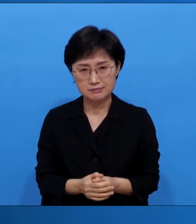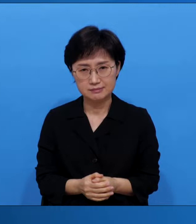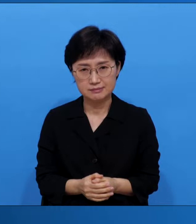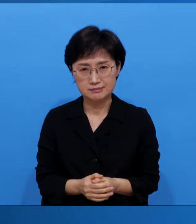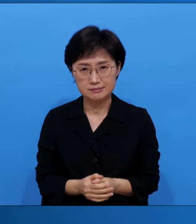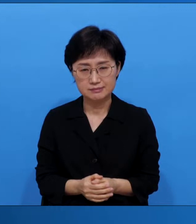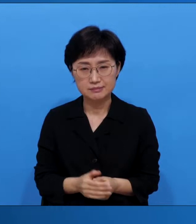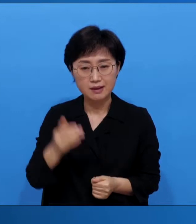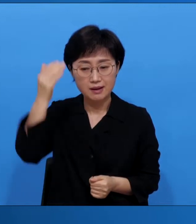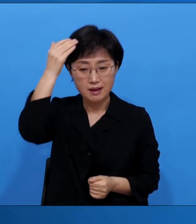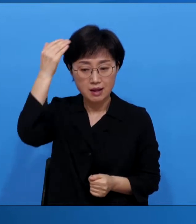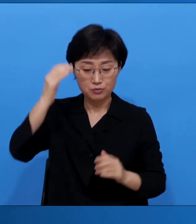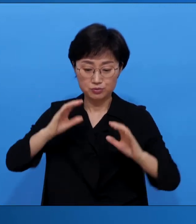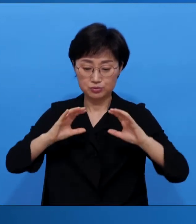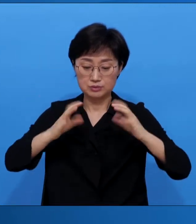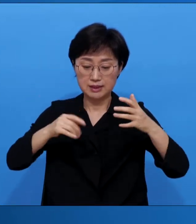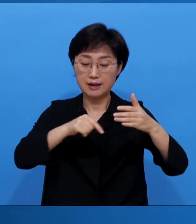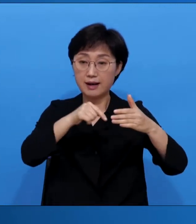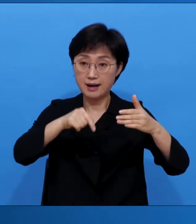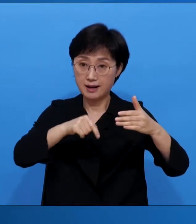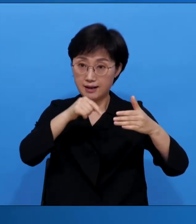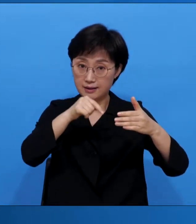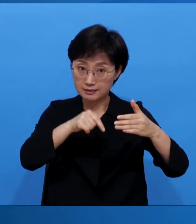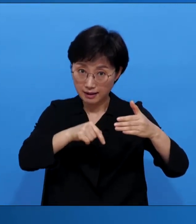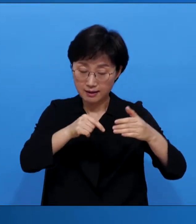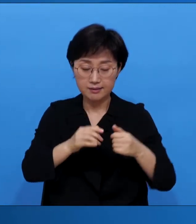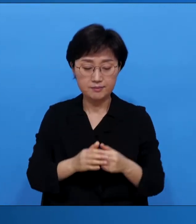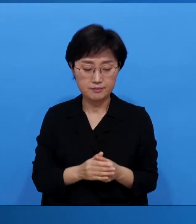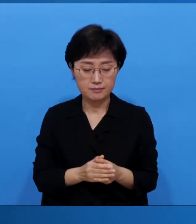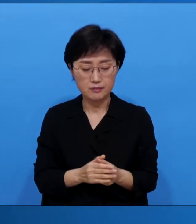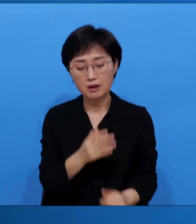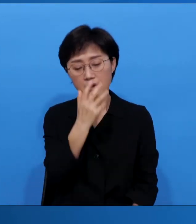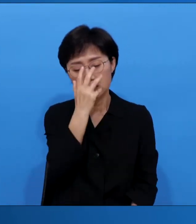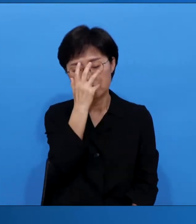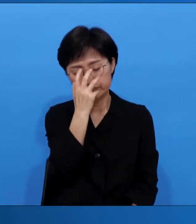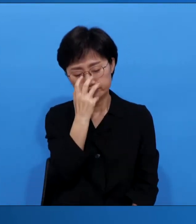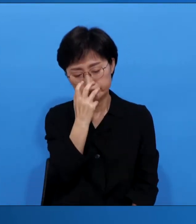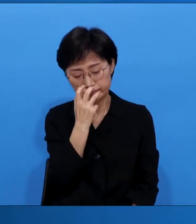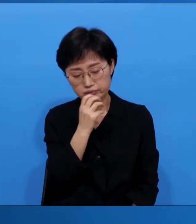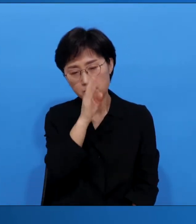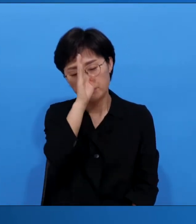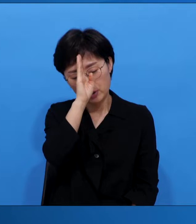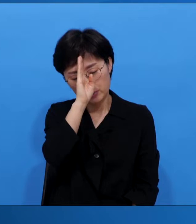대한민국에 의사의 도움받는 우울증 환자가